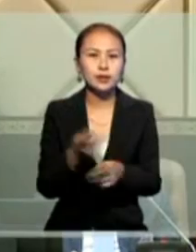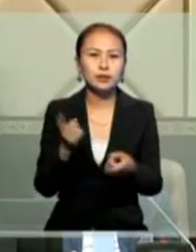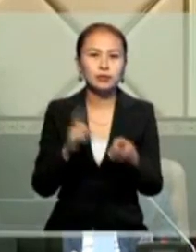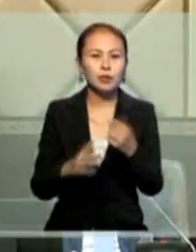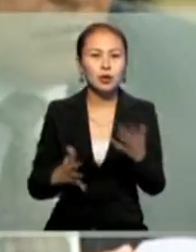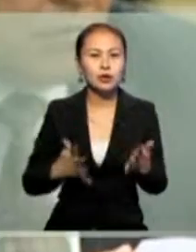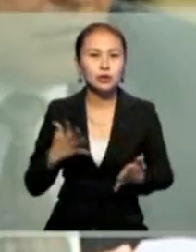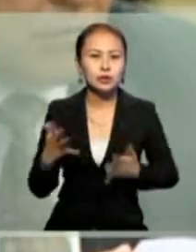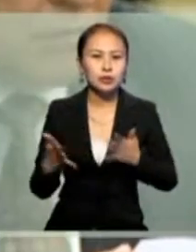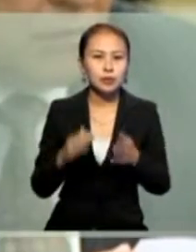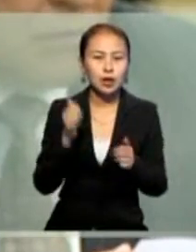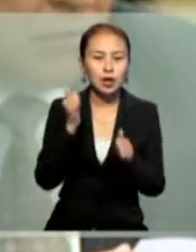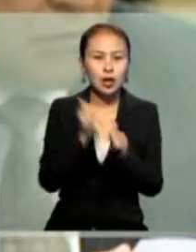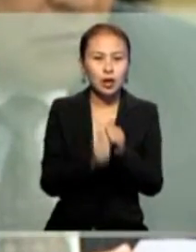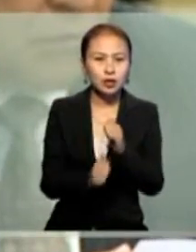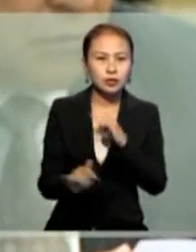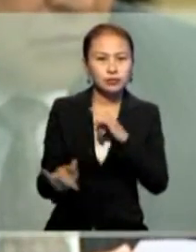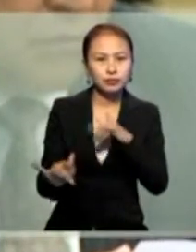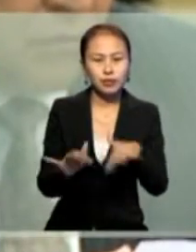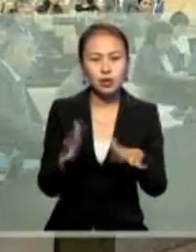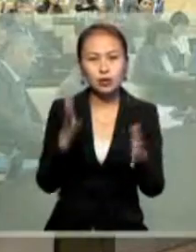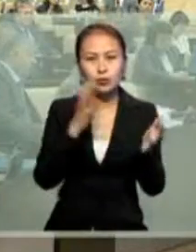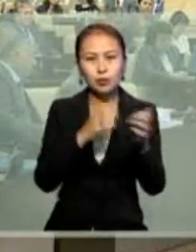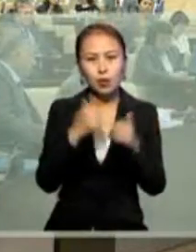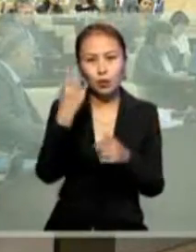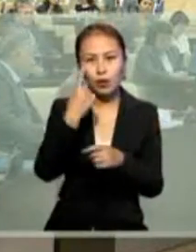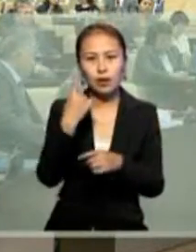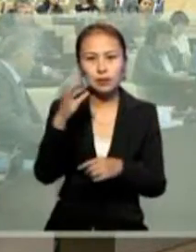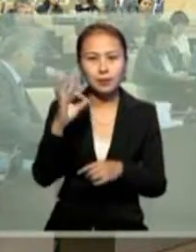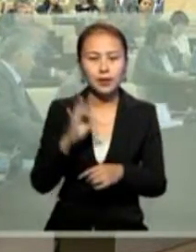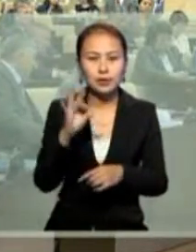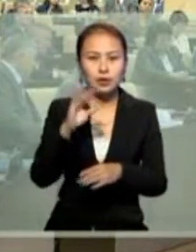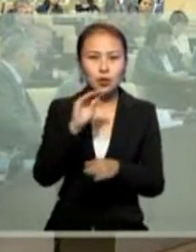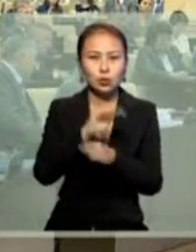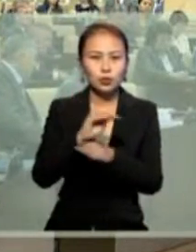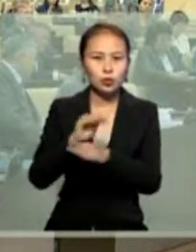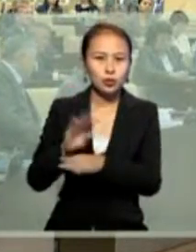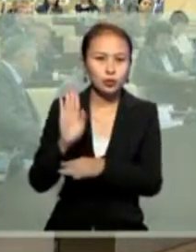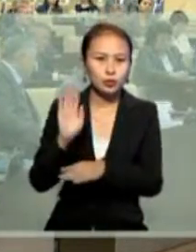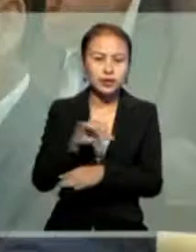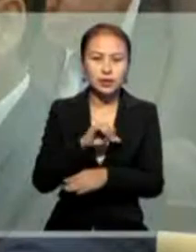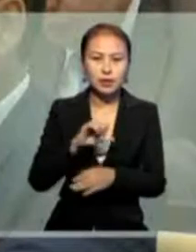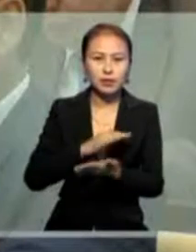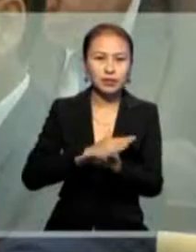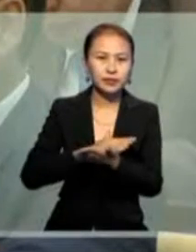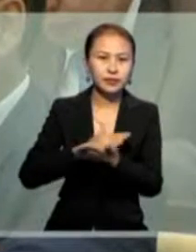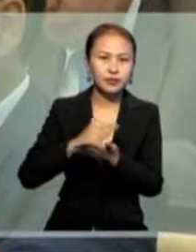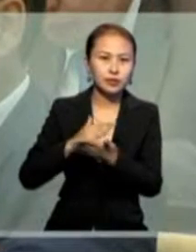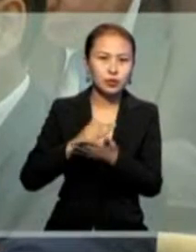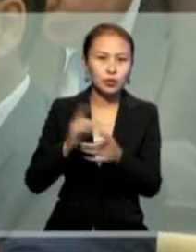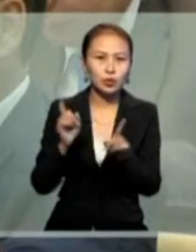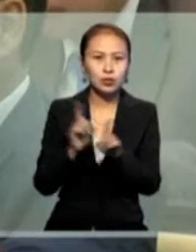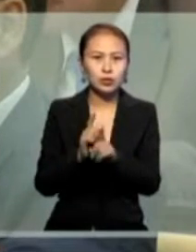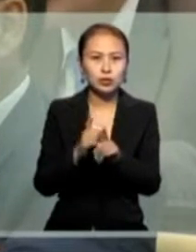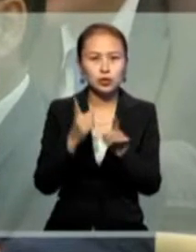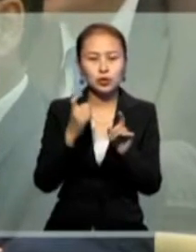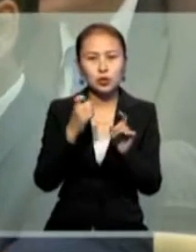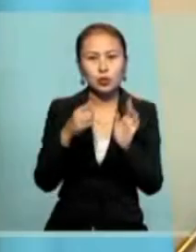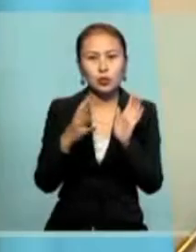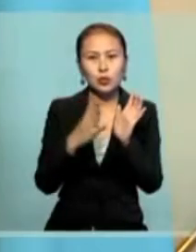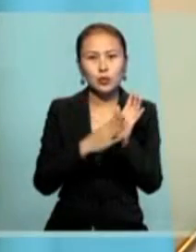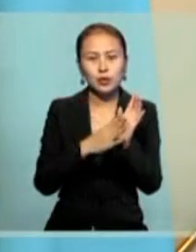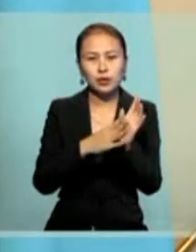ынталандыру мақсатында әр істеген қызметтік жыл үшін 1% қосылып отырады. Төлемнің ең жоғары мөлшері басқа да құқық қорғау органдары